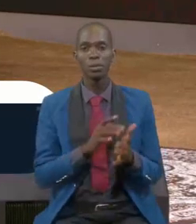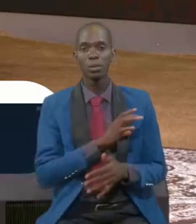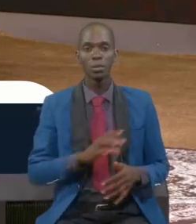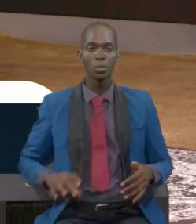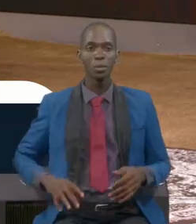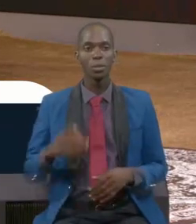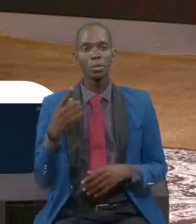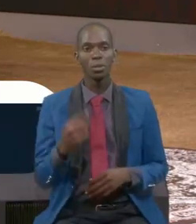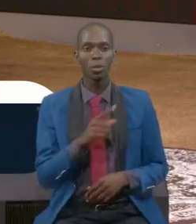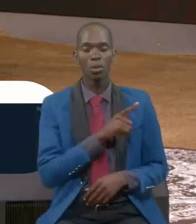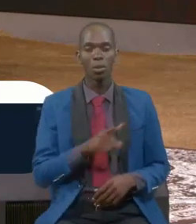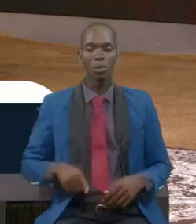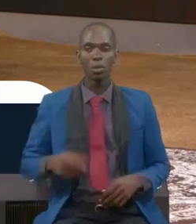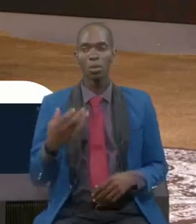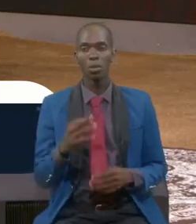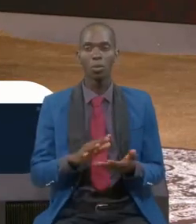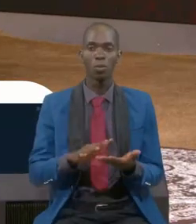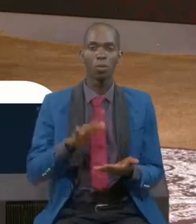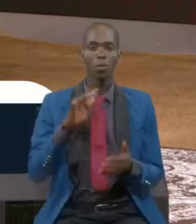glorieux Seigneur